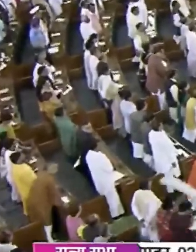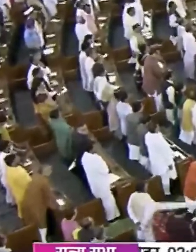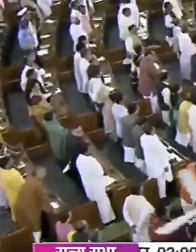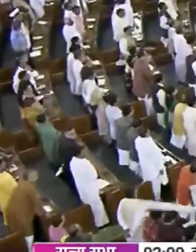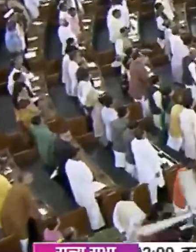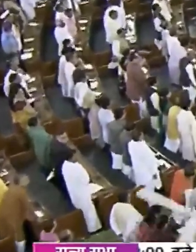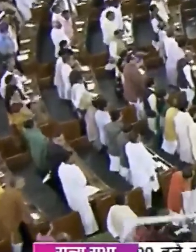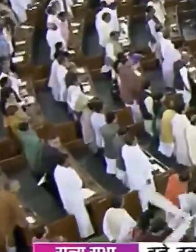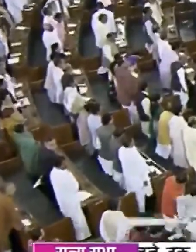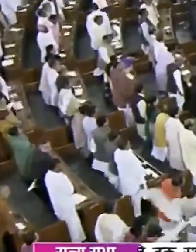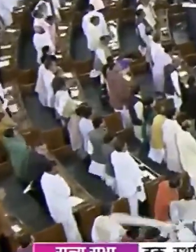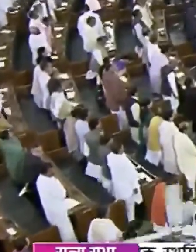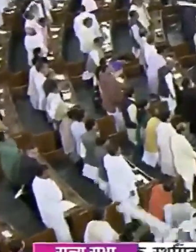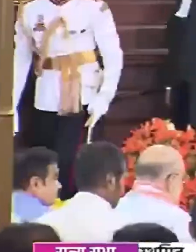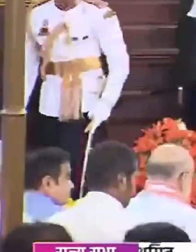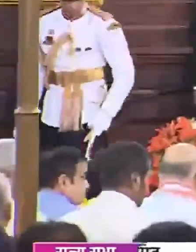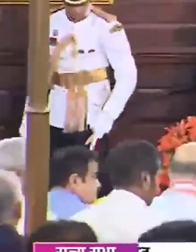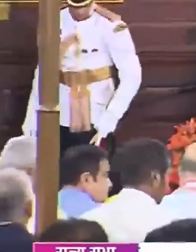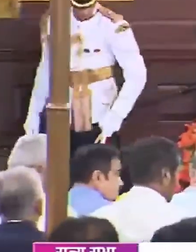करेंगे।